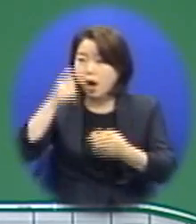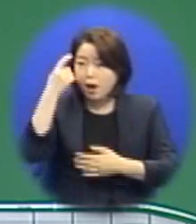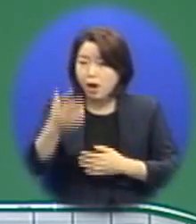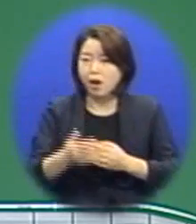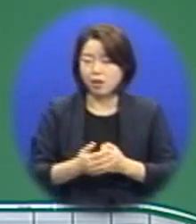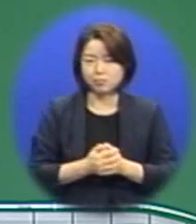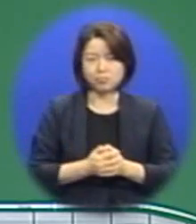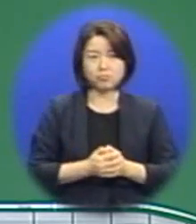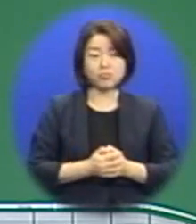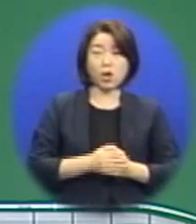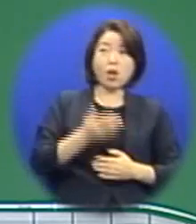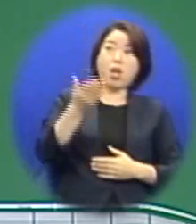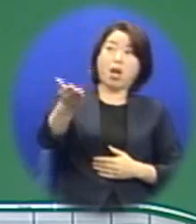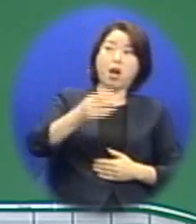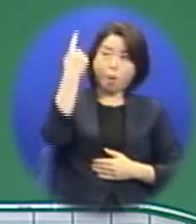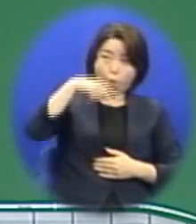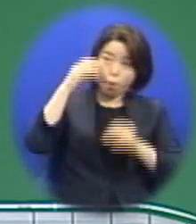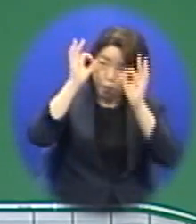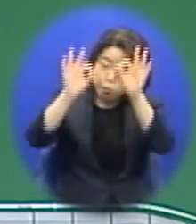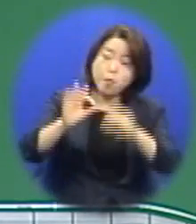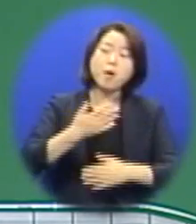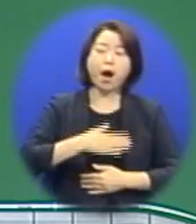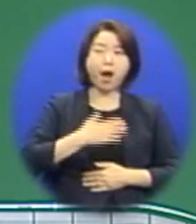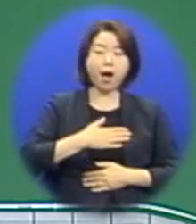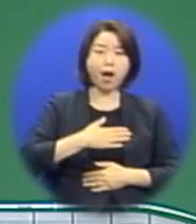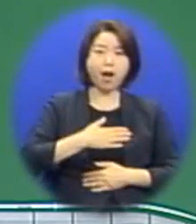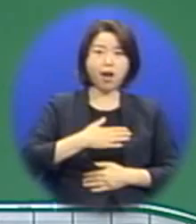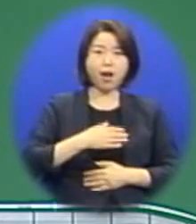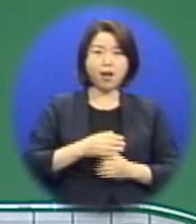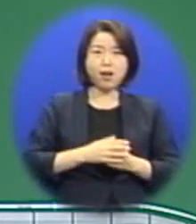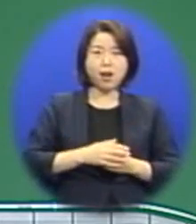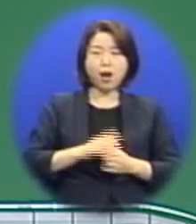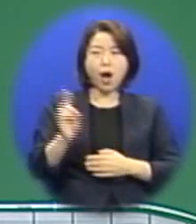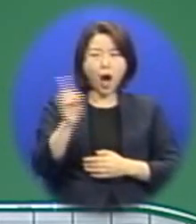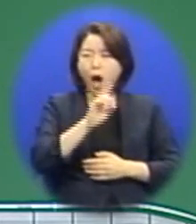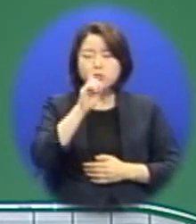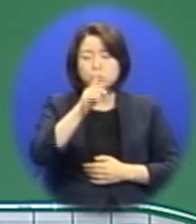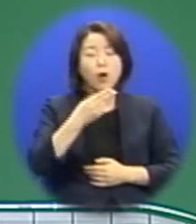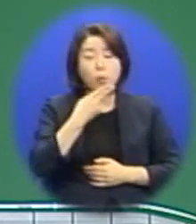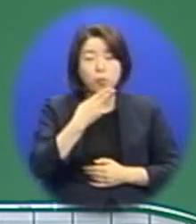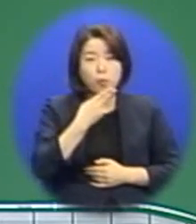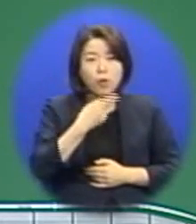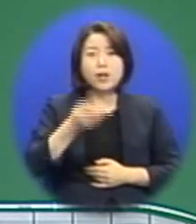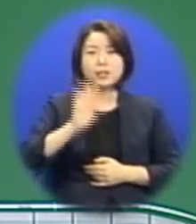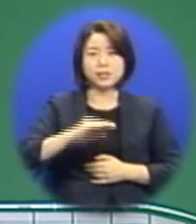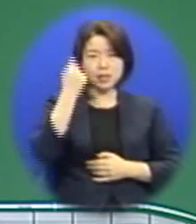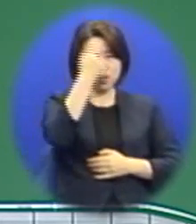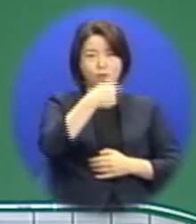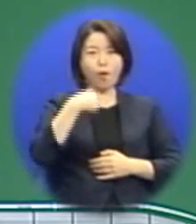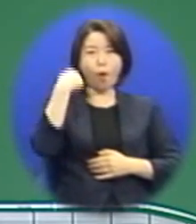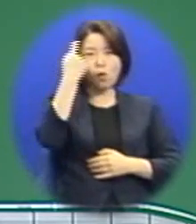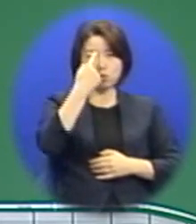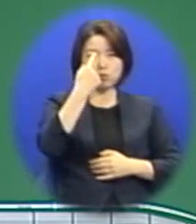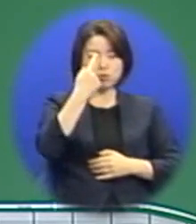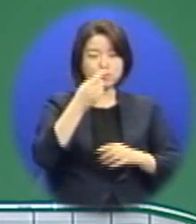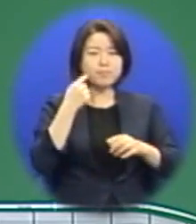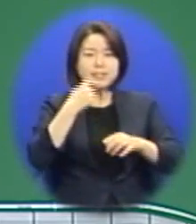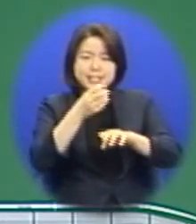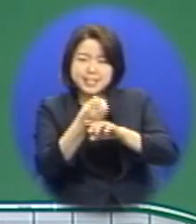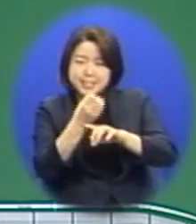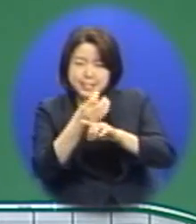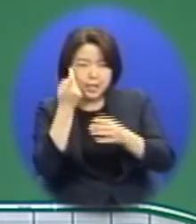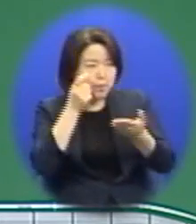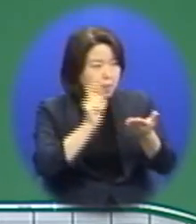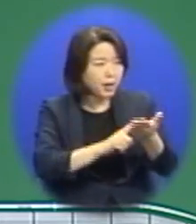보면 알지요. 얼굴 보면. 아무 말 안 했어요. 그런데 벌써 얼굴에 이 사람들 금광